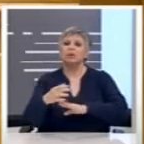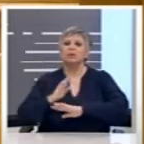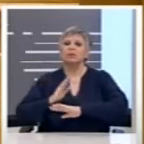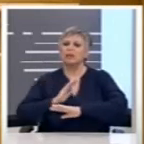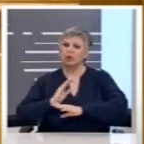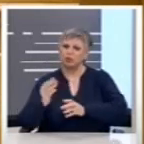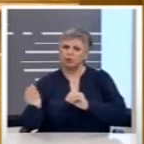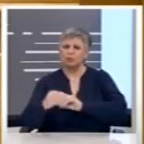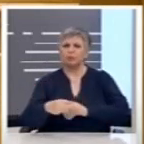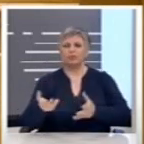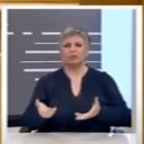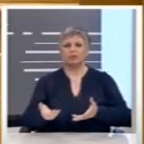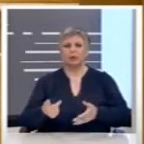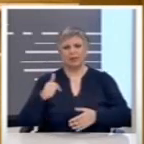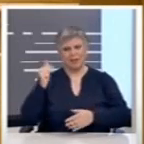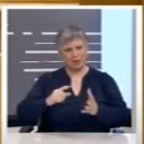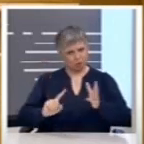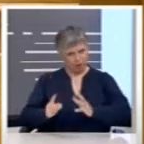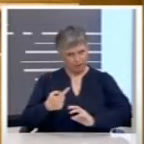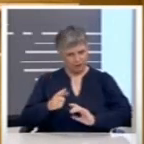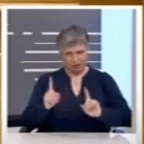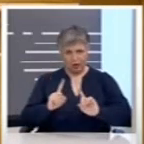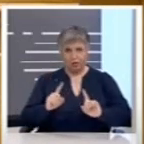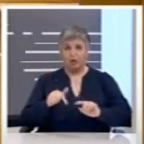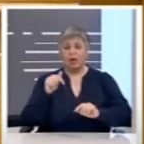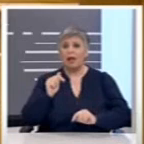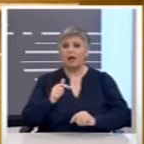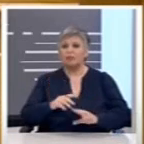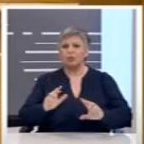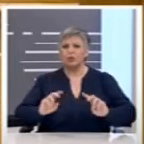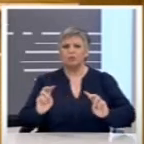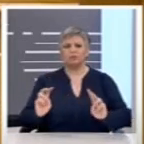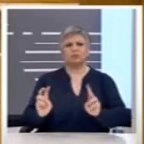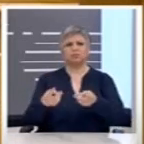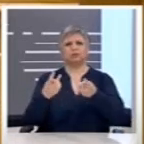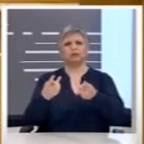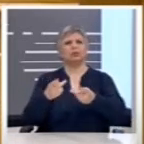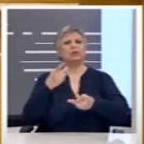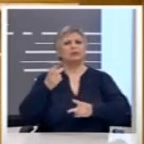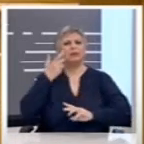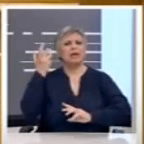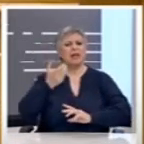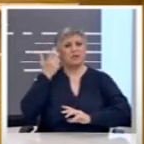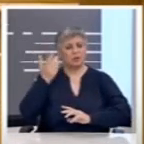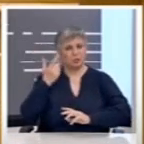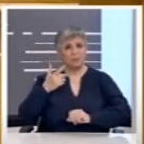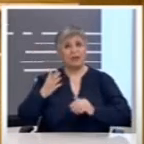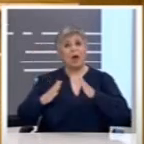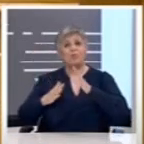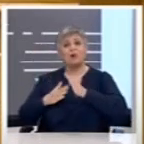ευκαιρίες. Αυτές είναι αποκαλύψεις. Και είναι επίσης αποκάλυψη ότι όταν ο πρόεδρος Αναστασιάδης επέμβλησε τον